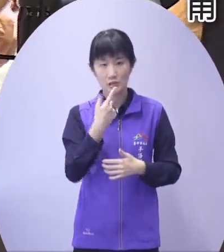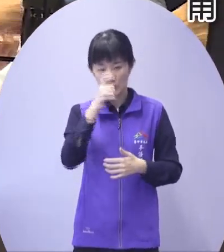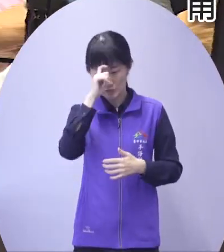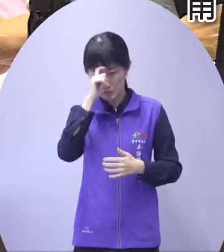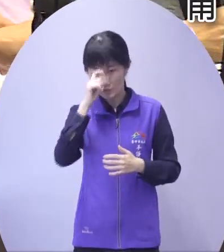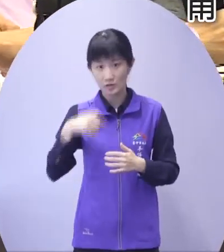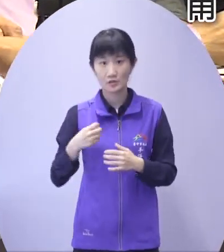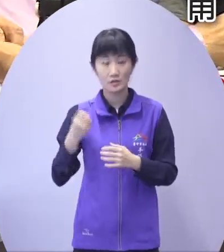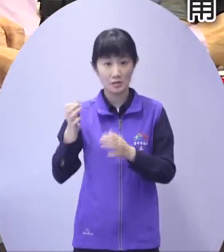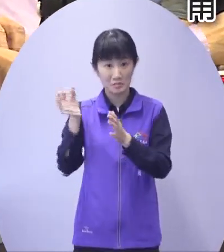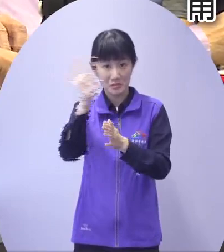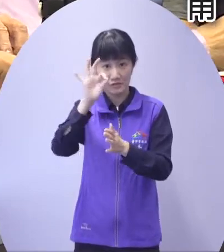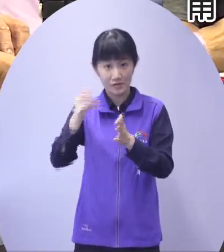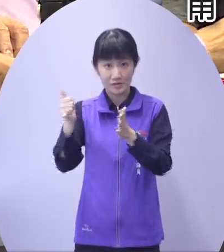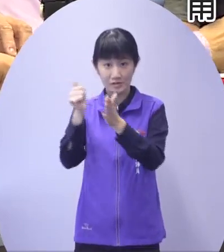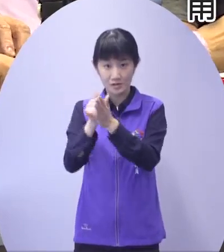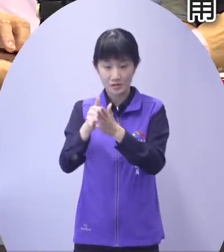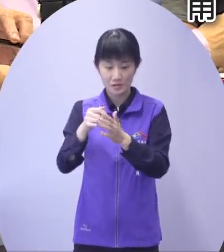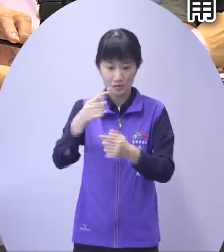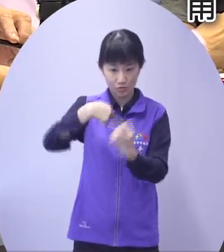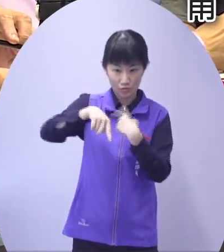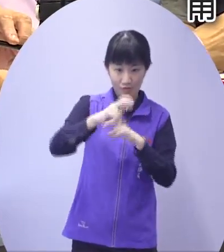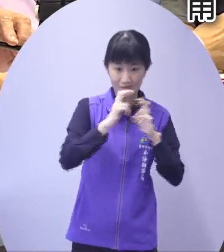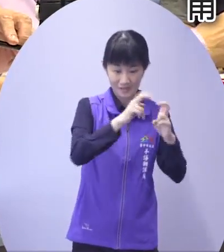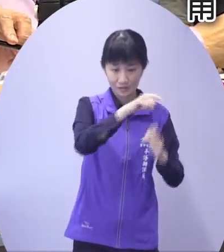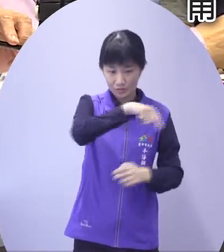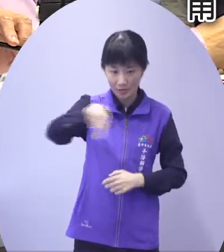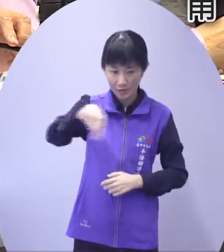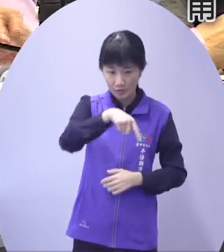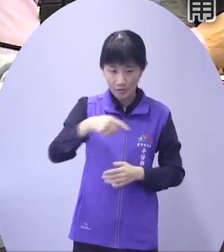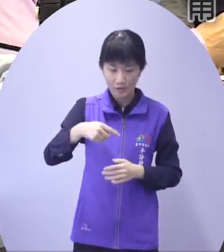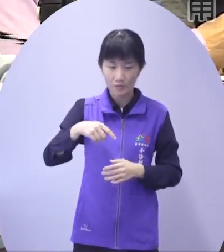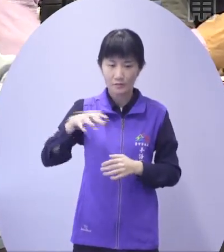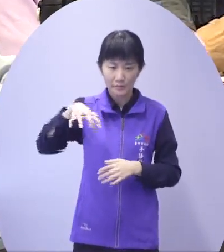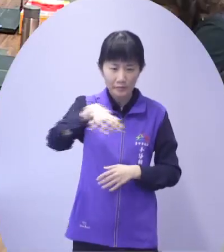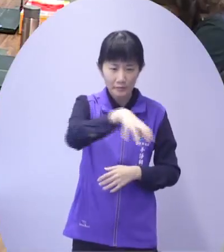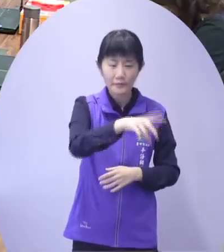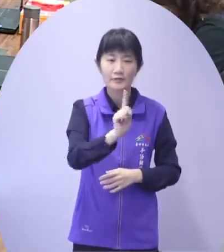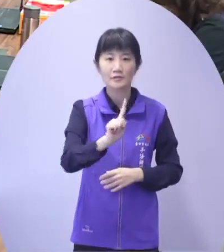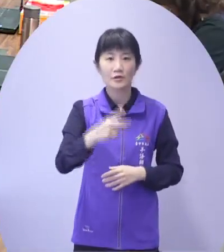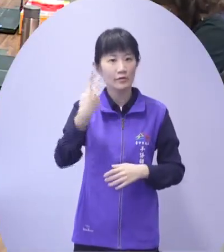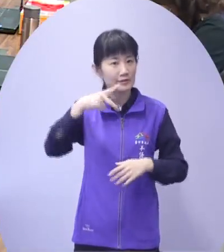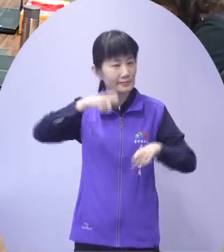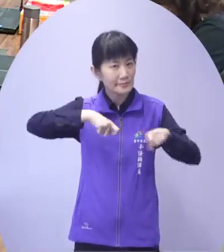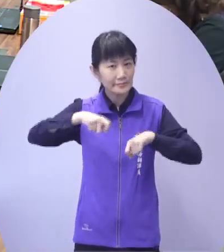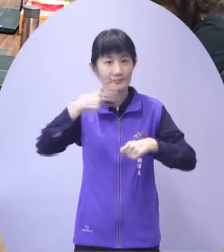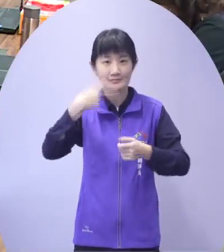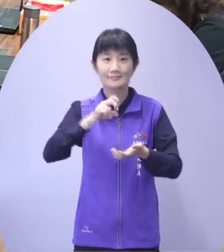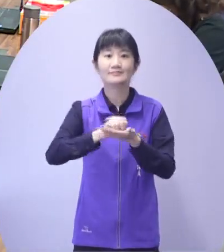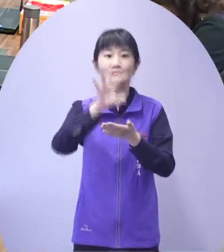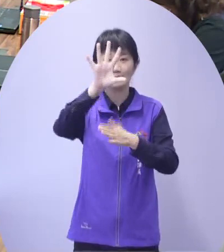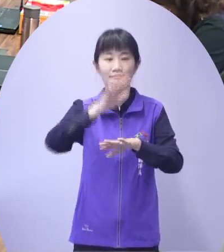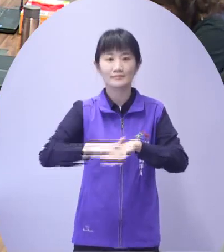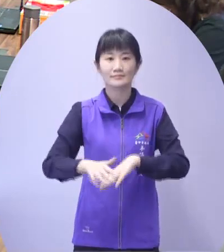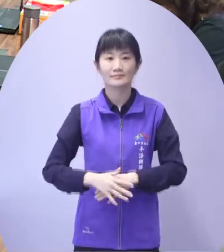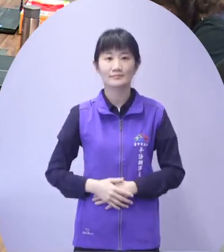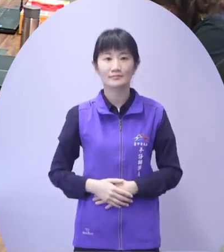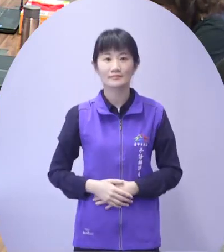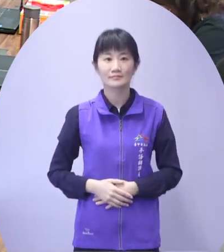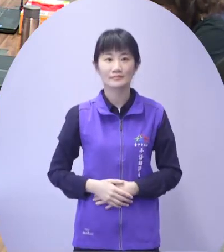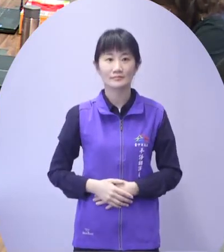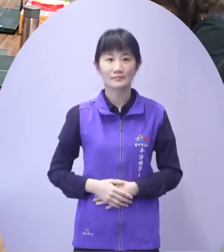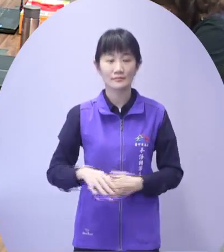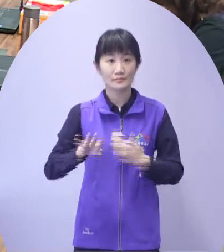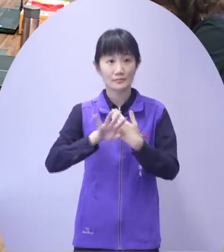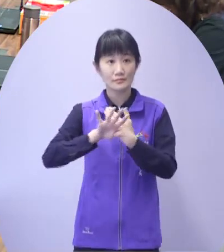串接到新社的这些相关的部分，那我们确定之后再一并跟大家说明。 好，那就麻烦哈，谢谢。那请问还没其